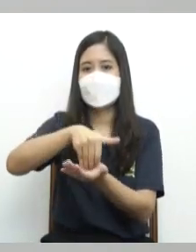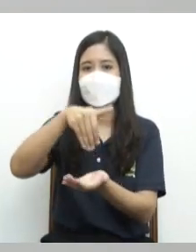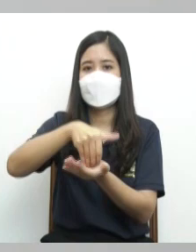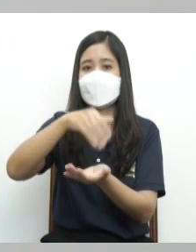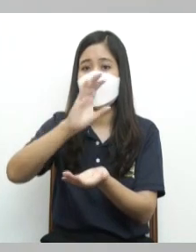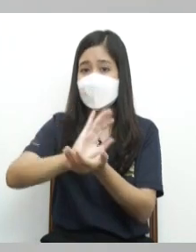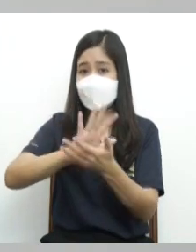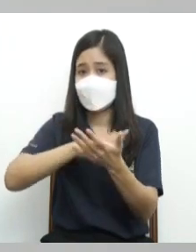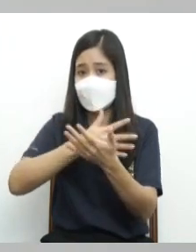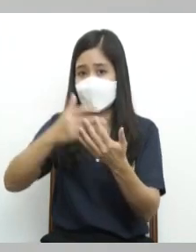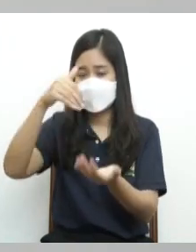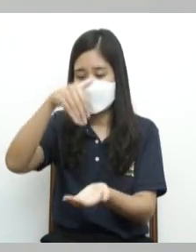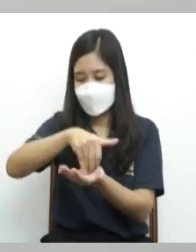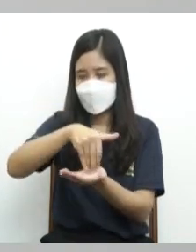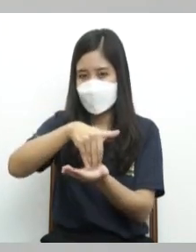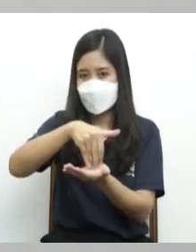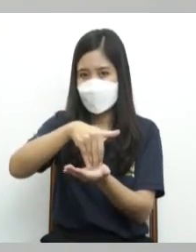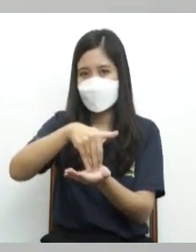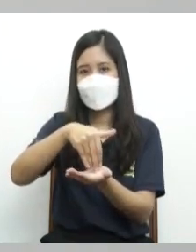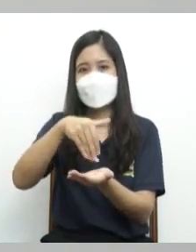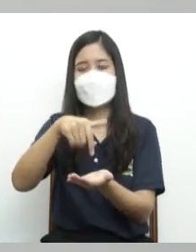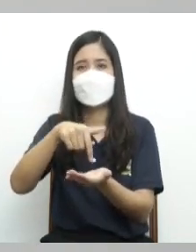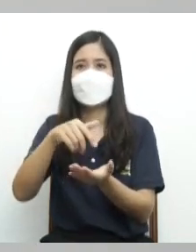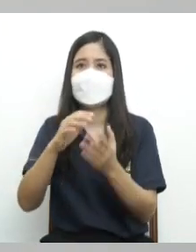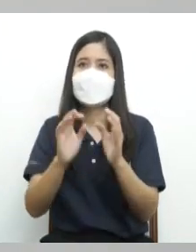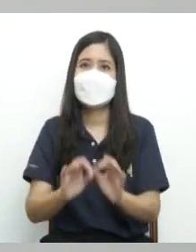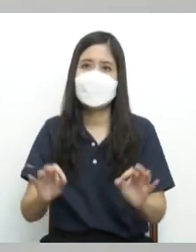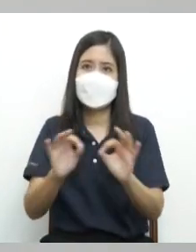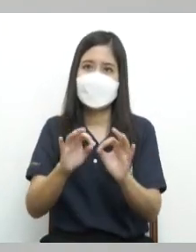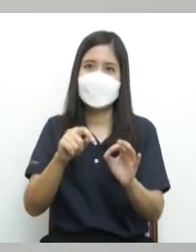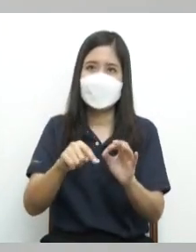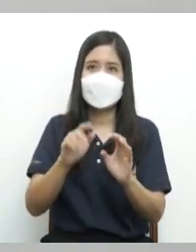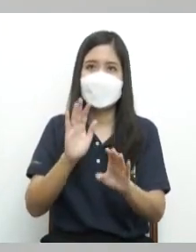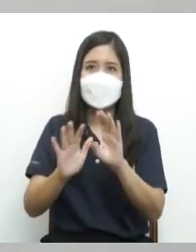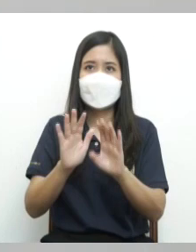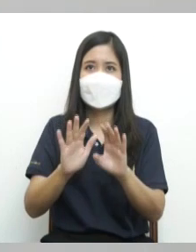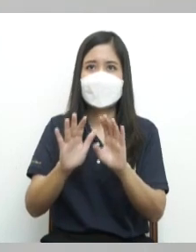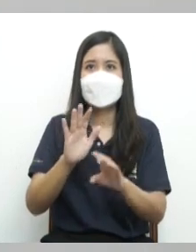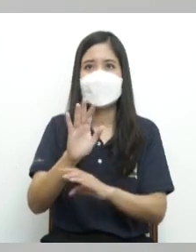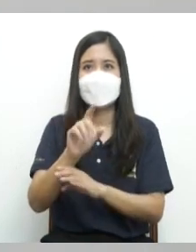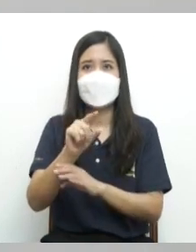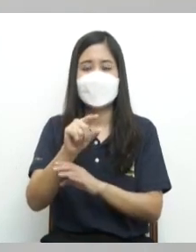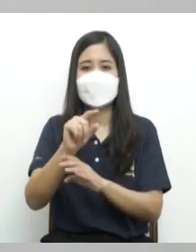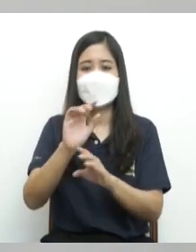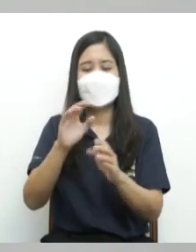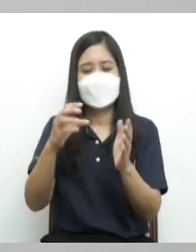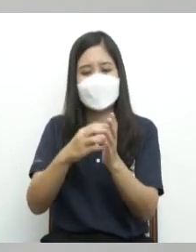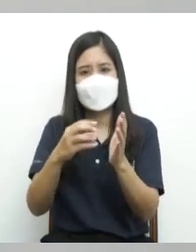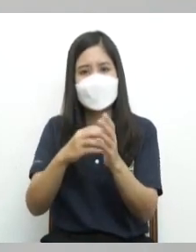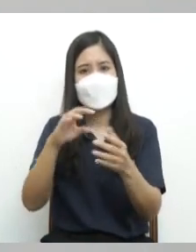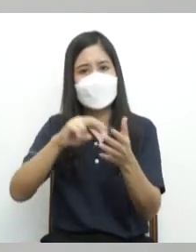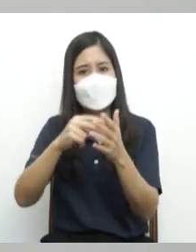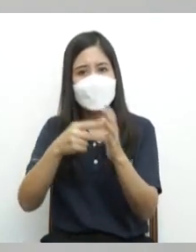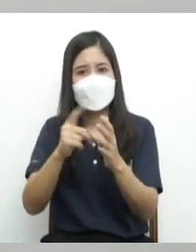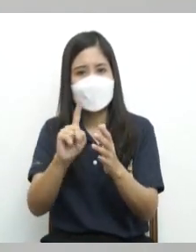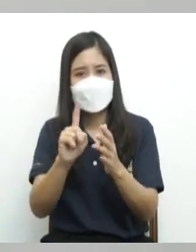ผนหลักคือมีความกลางๆมีความเสี่ยงกลางๆนะคะก็คือมีหุ้นแค่ประมาณ20กว่าเปอร์เซ็นต์เท่านั้นเองคำว่ากลางๆเนี่ยมันก็เป็นคำที่ก